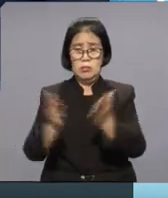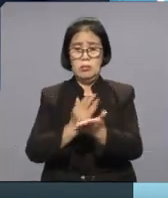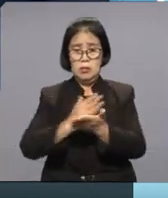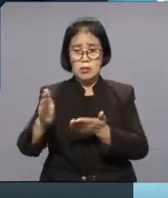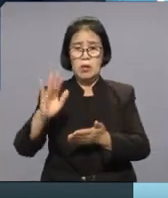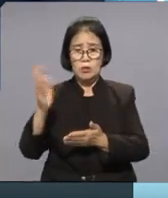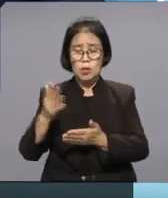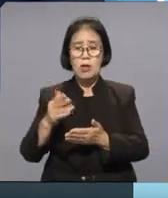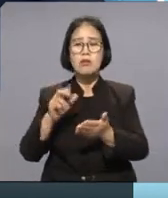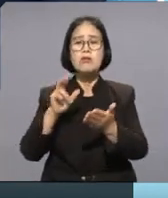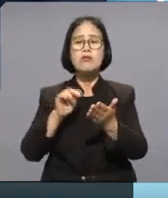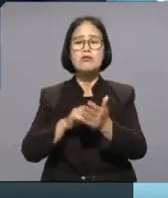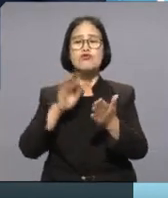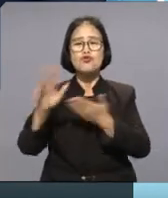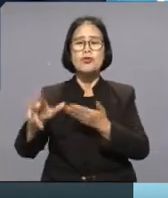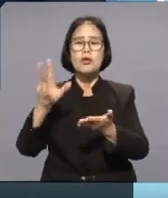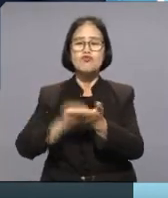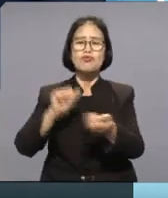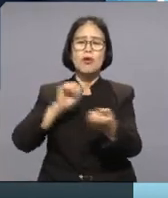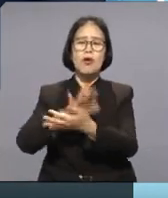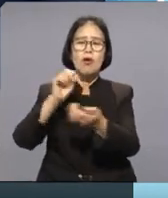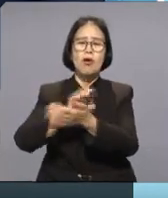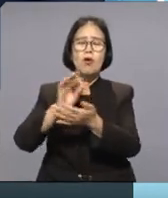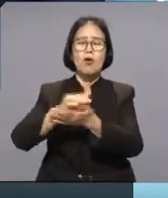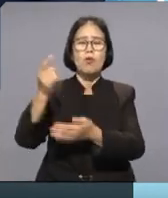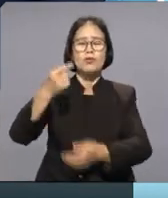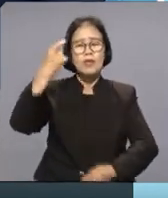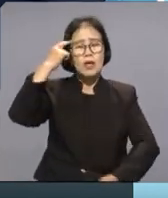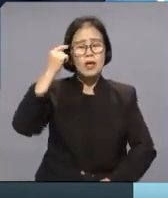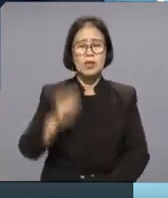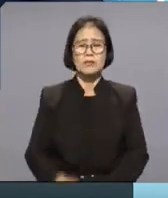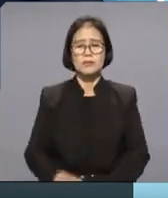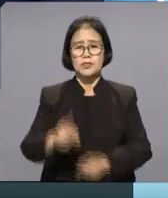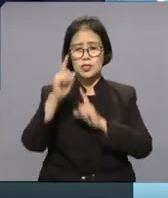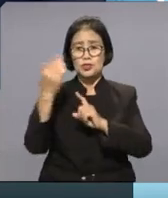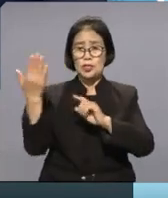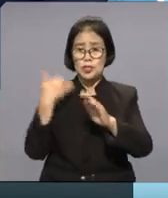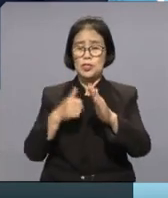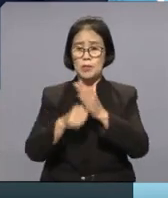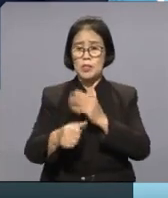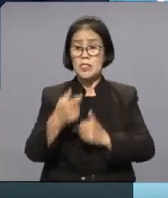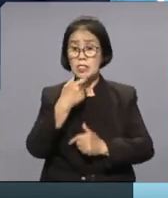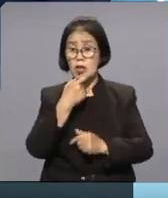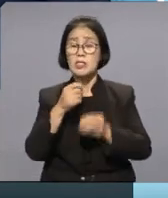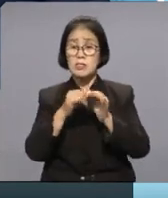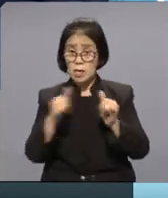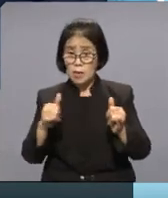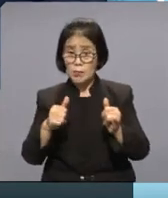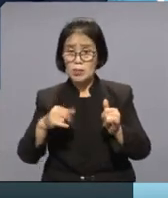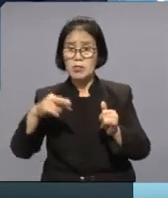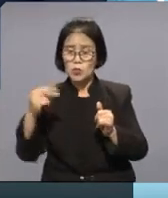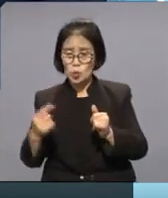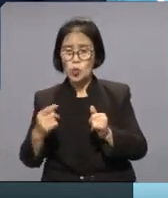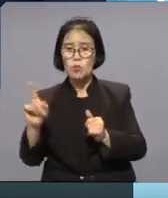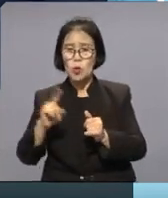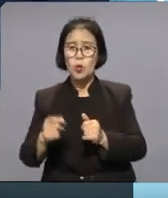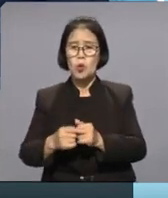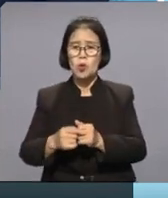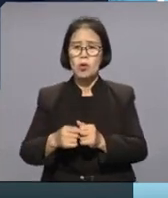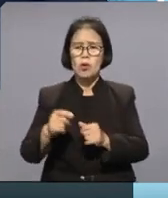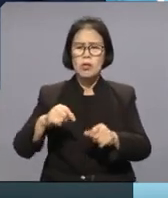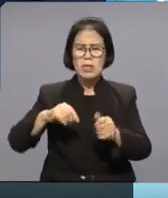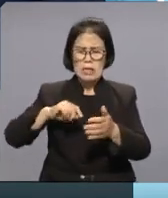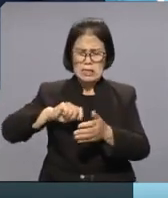올 수 있는 후폭풍, 여론의 후폭풍을 생각해 봐야 돼요. 그러니까 이준석 대표를 싫어하는 분들도 예. 일견 어떤 여론이 있냐면 아,